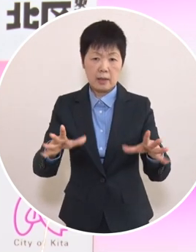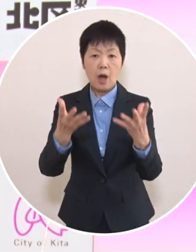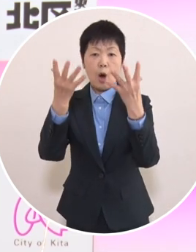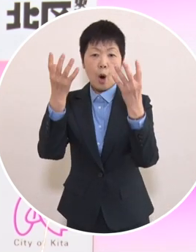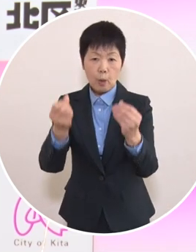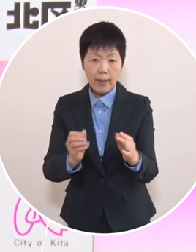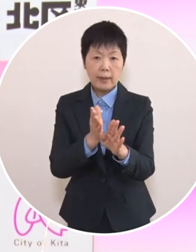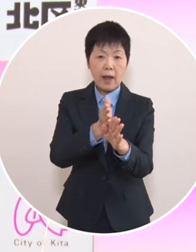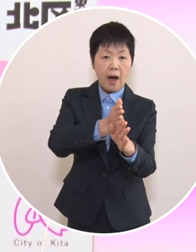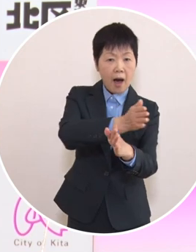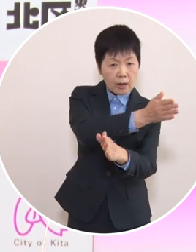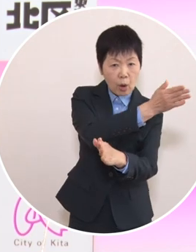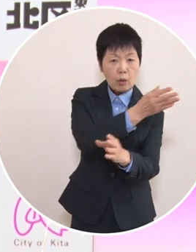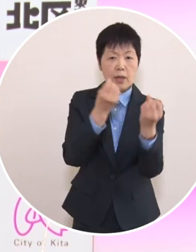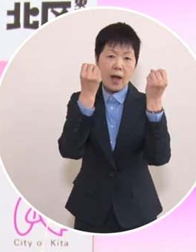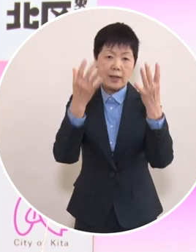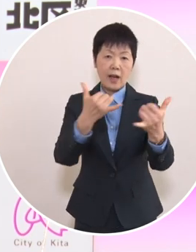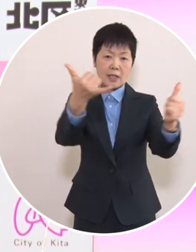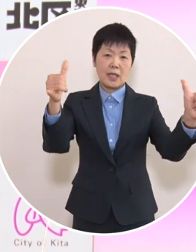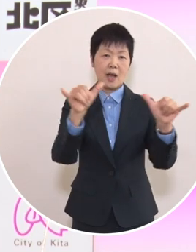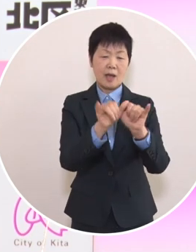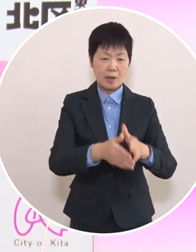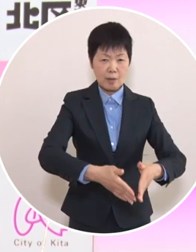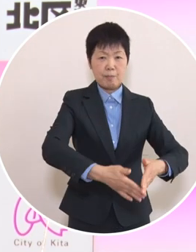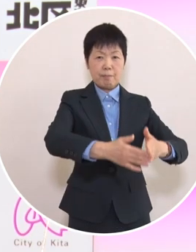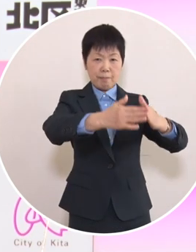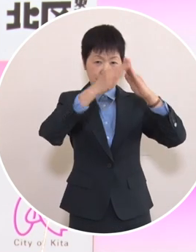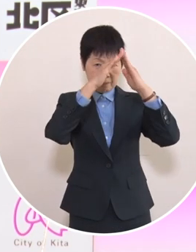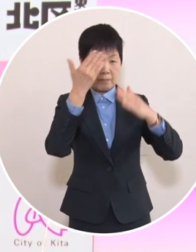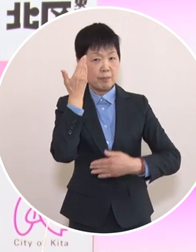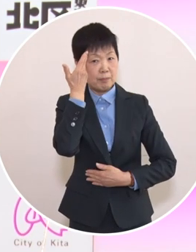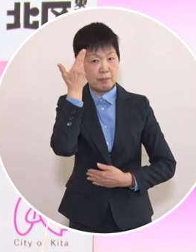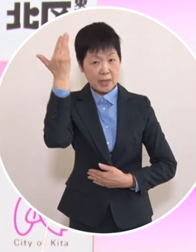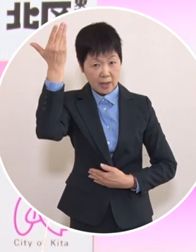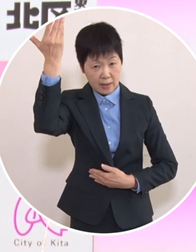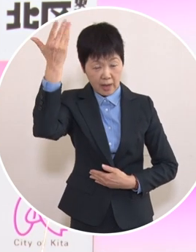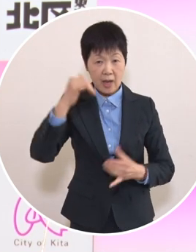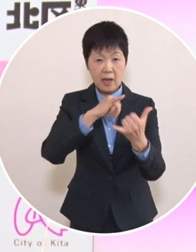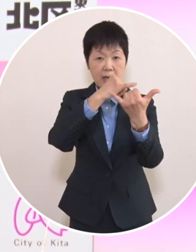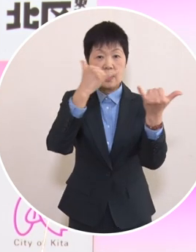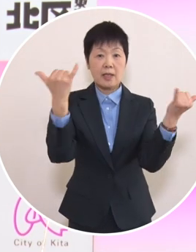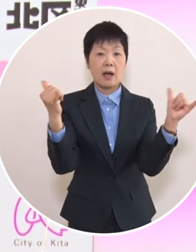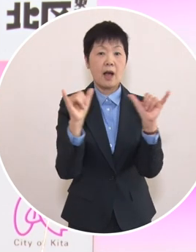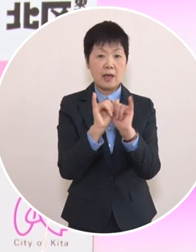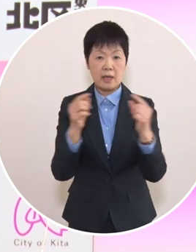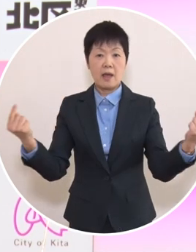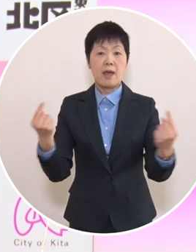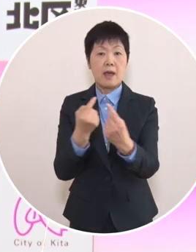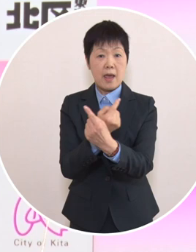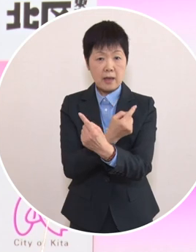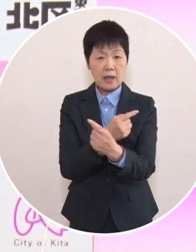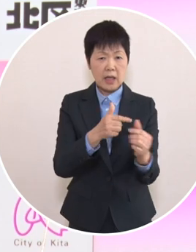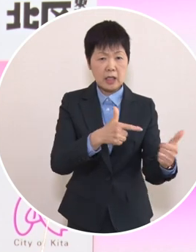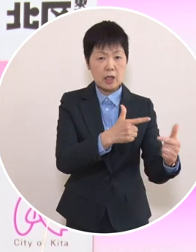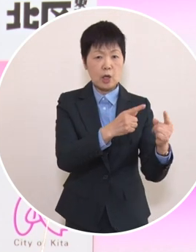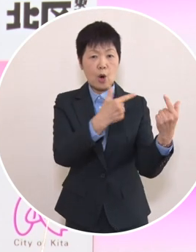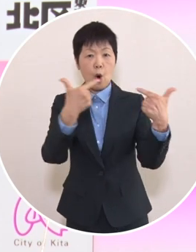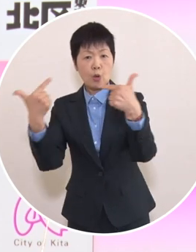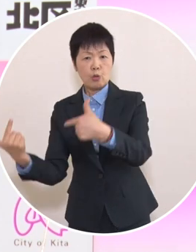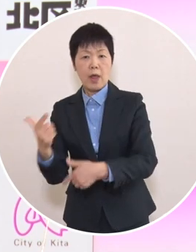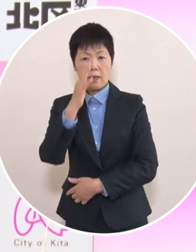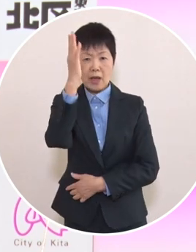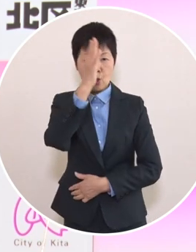新しい社会を創造し社会変化のスピードに乗り遅れない仕組みづくりのための